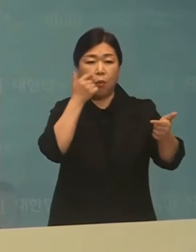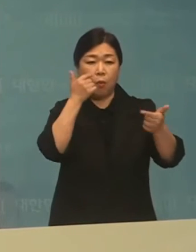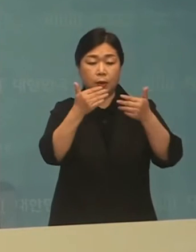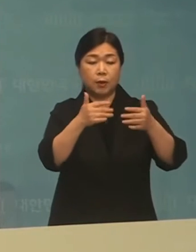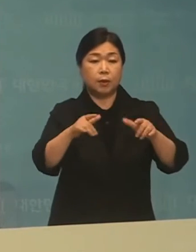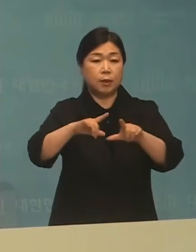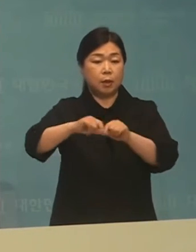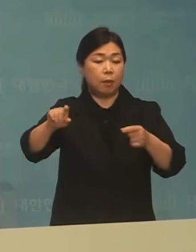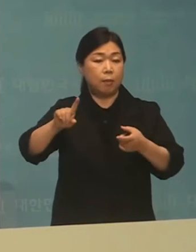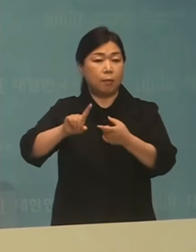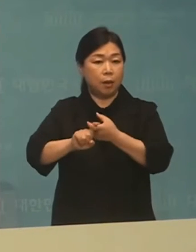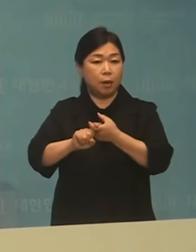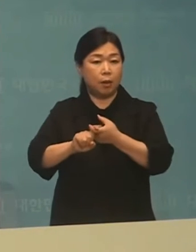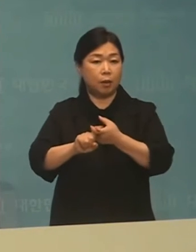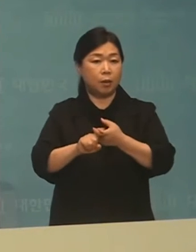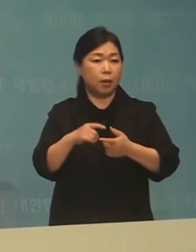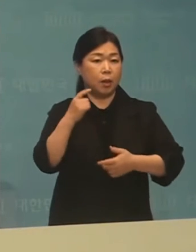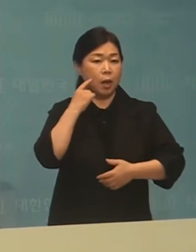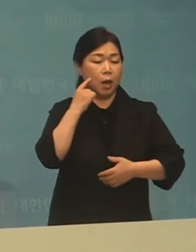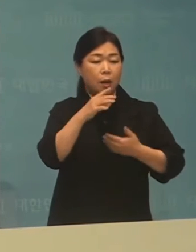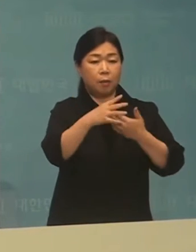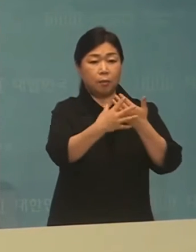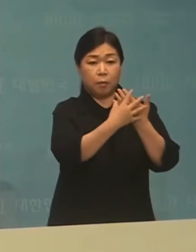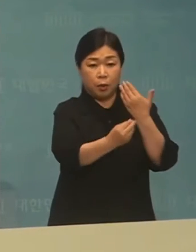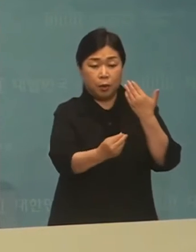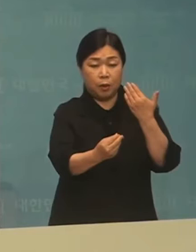명명백백한 친일과 표절이 근거가 있는